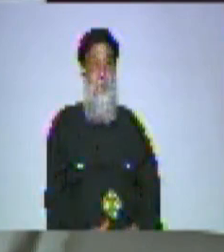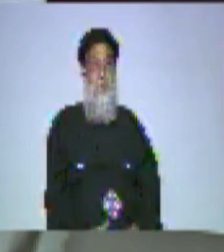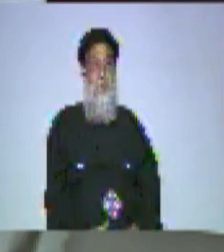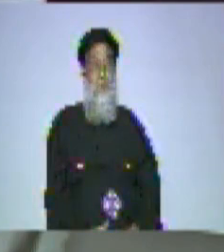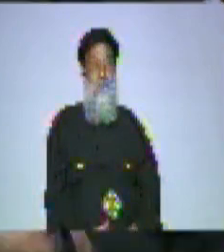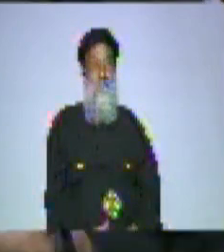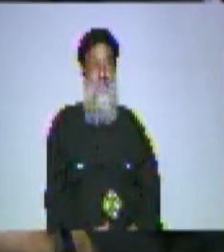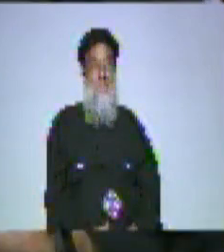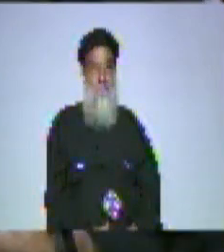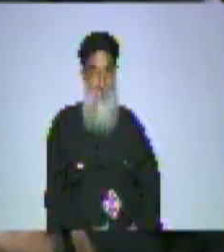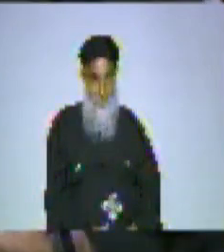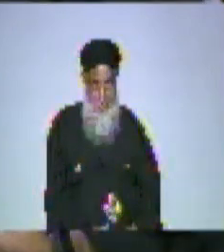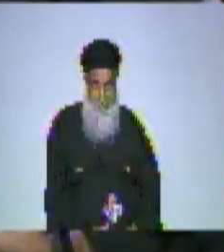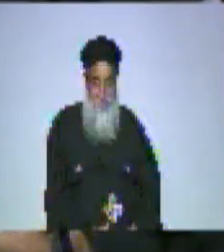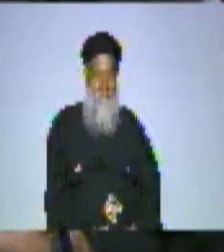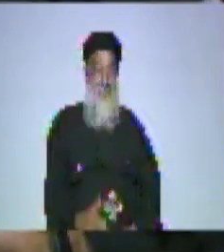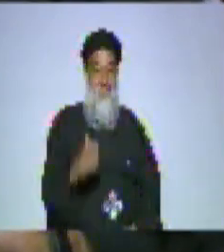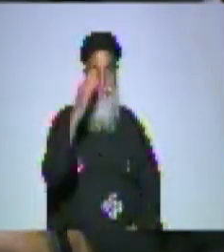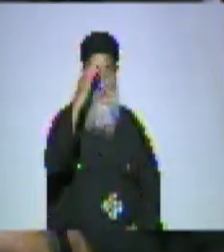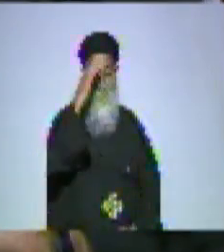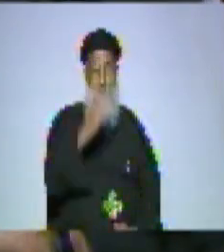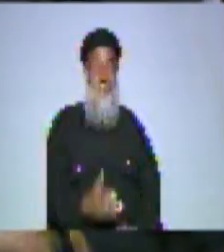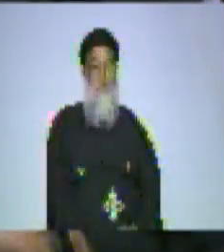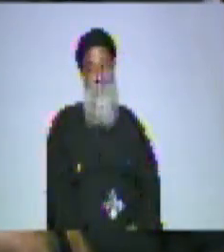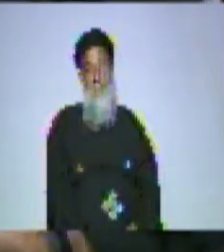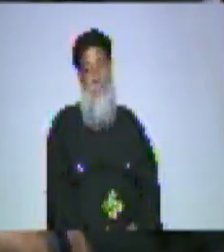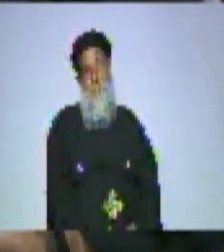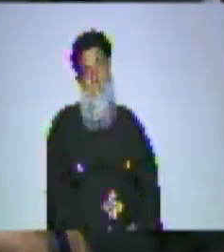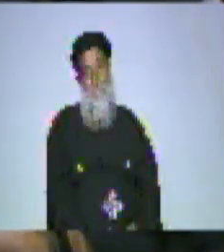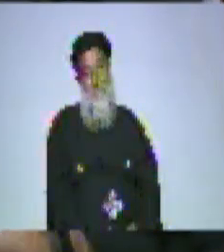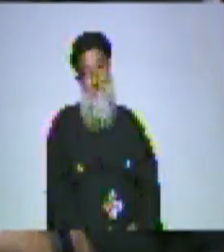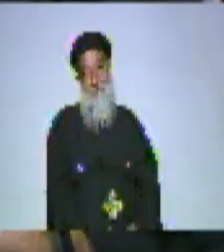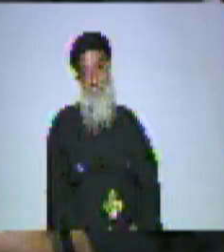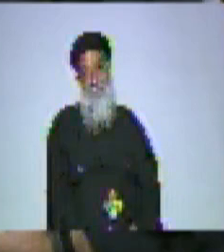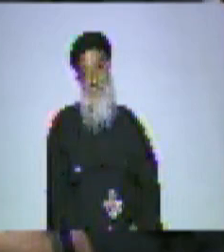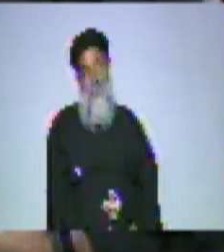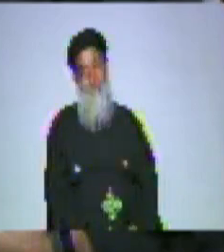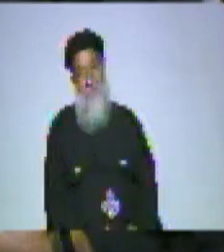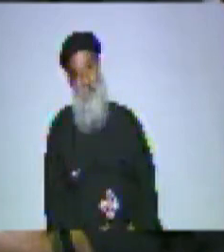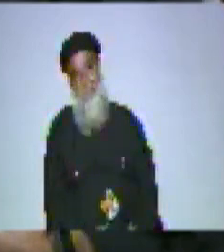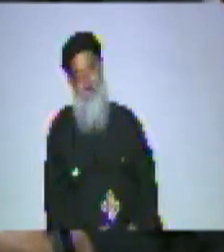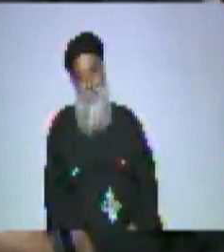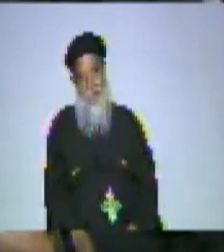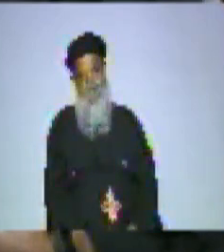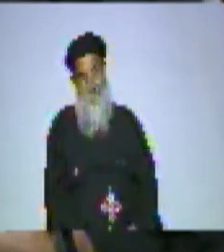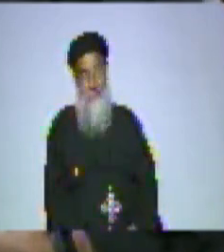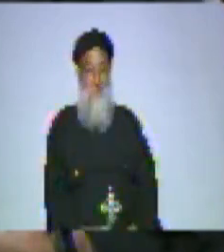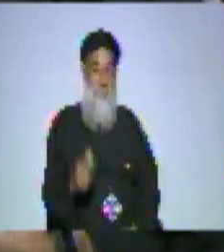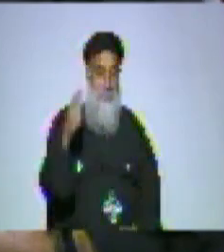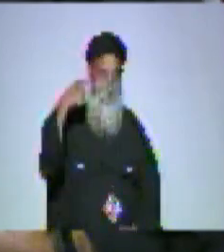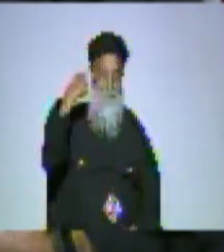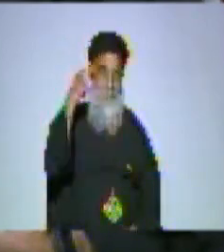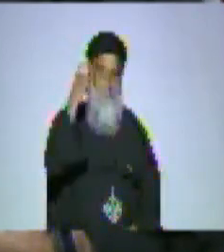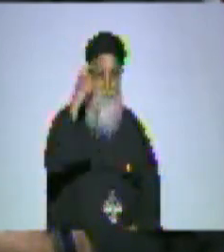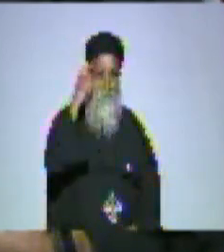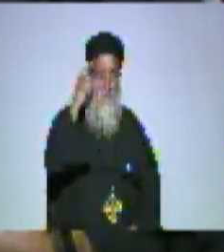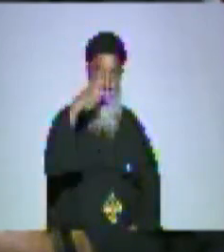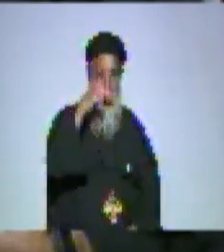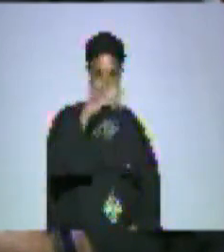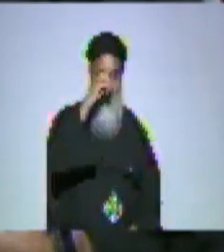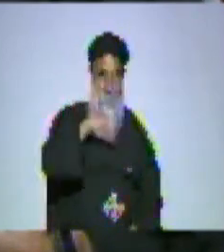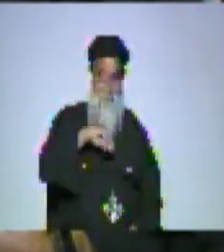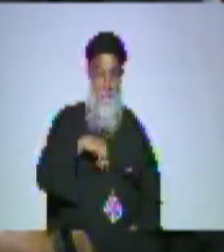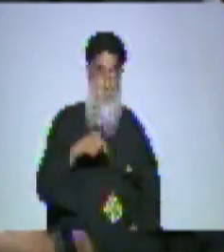شكرا لك استاذه تريزا جميل التامل بس المعنى المقصود برضو هو عمليات